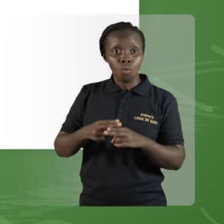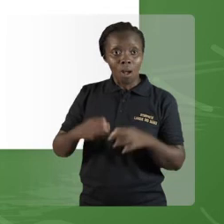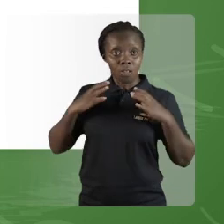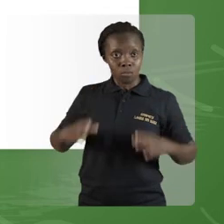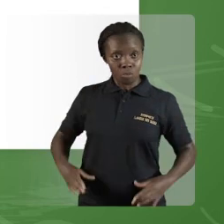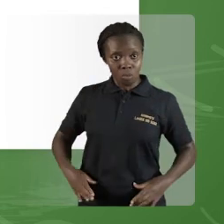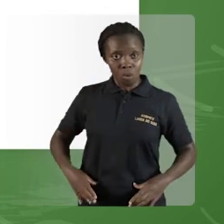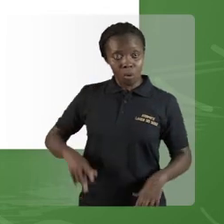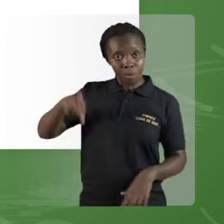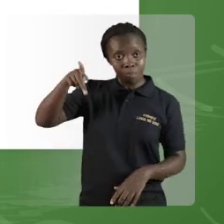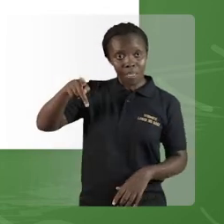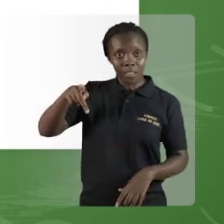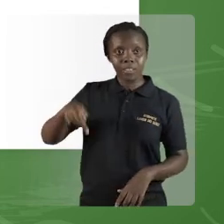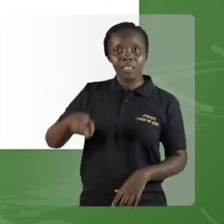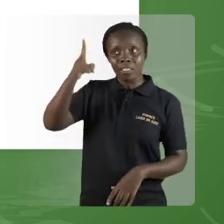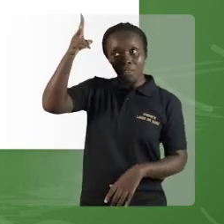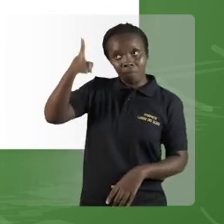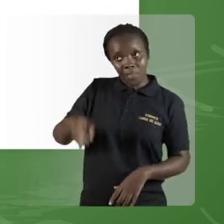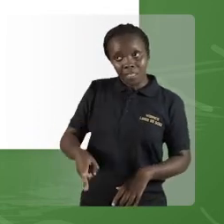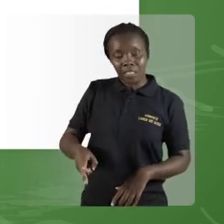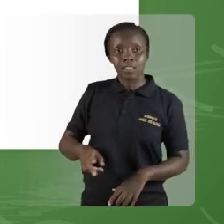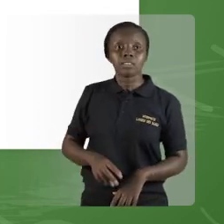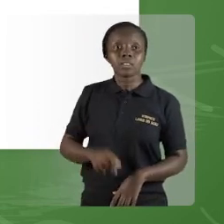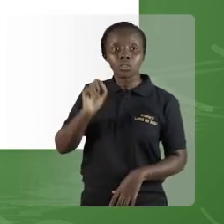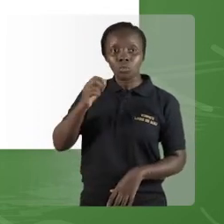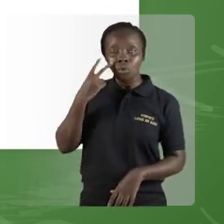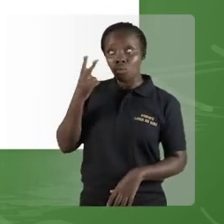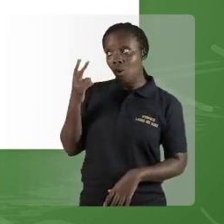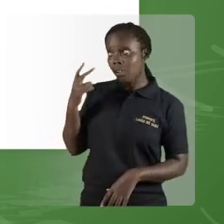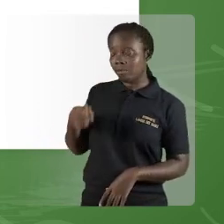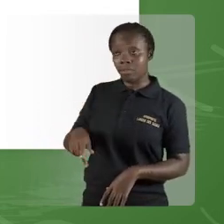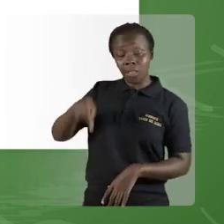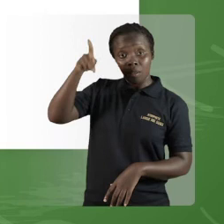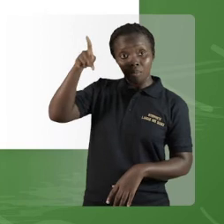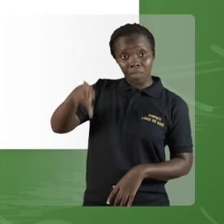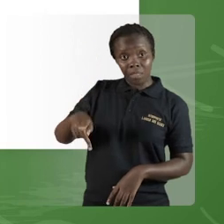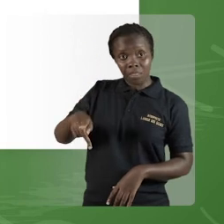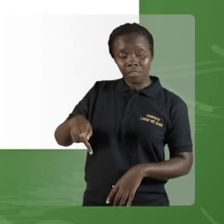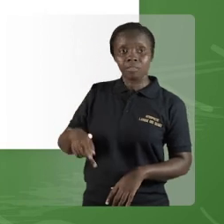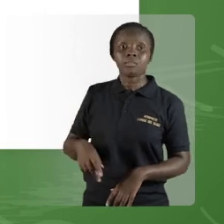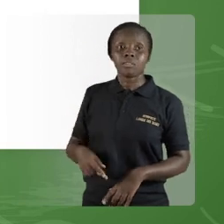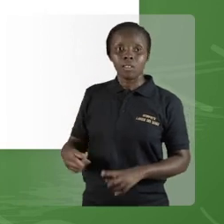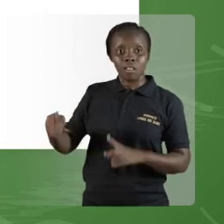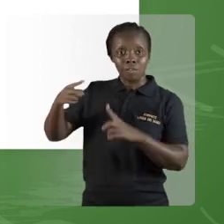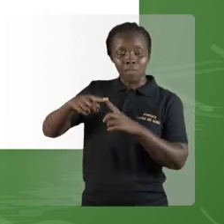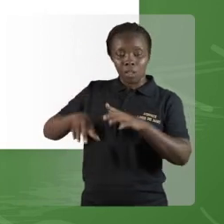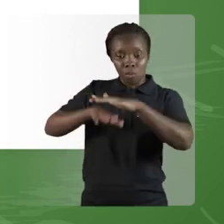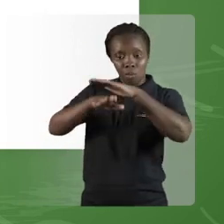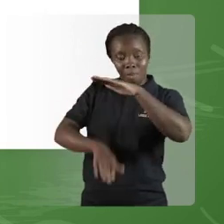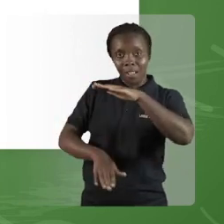descendant. Donc nous traçons alors P verticalement vers le bas.